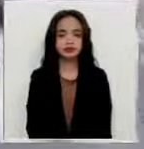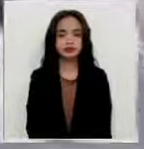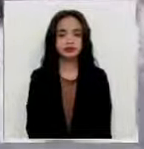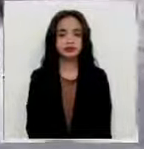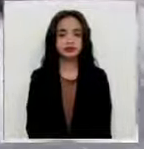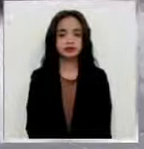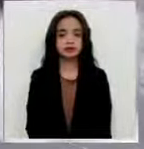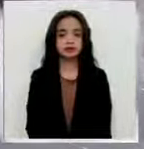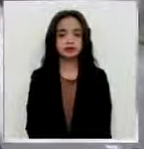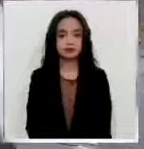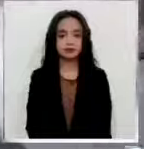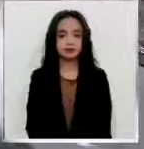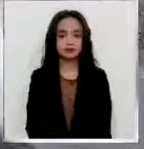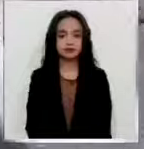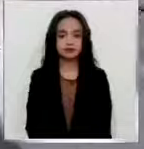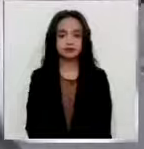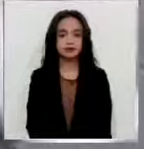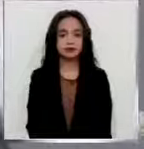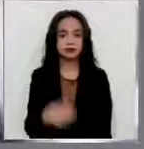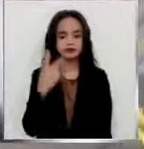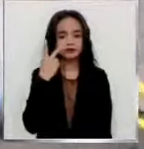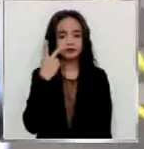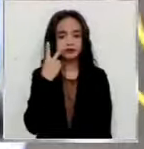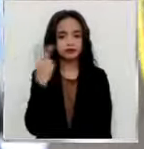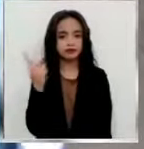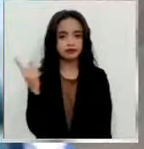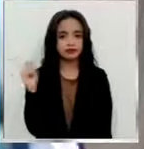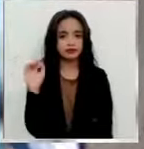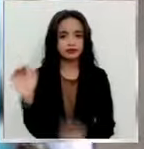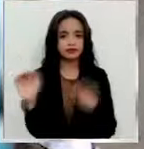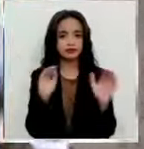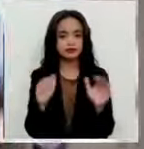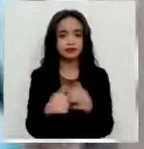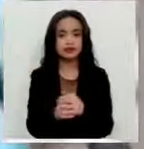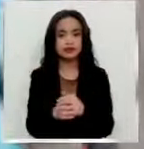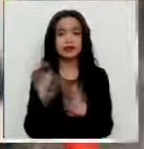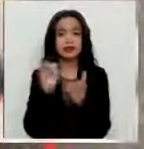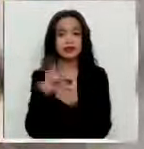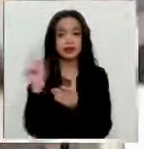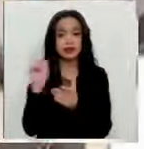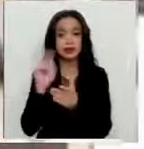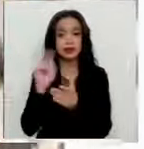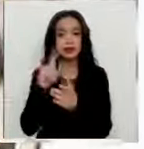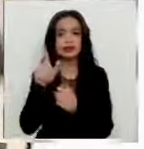Mga sirang appliances, pinibili! Yun na! TV!